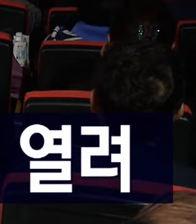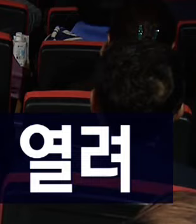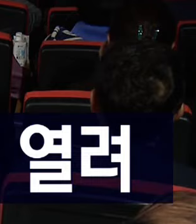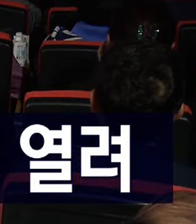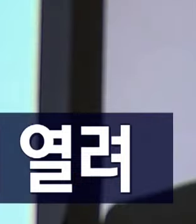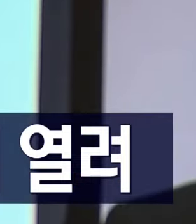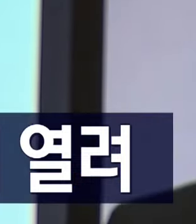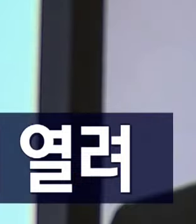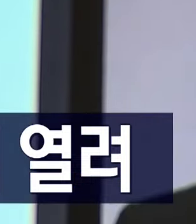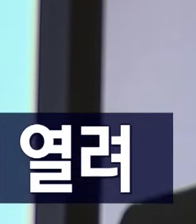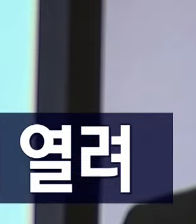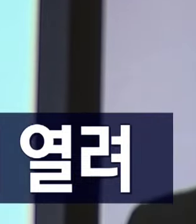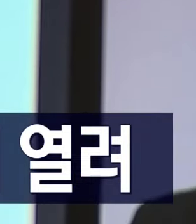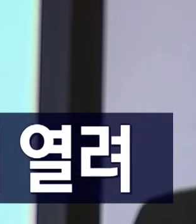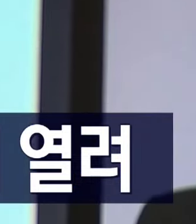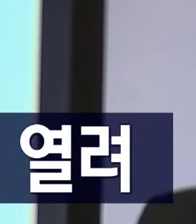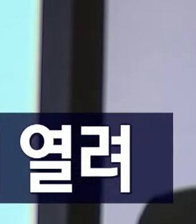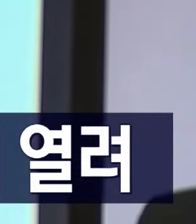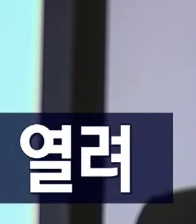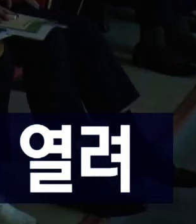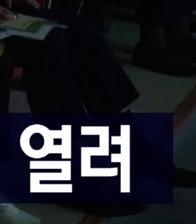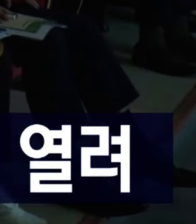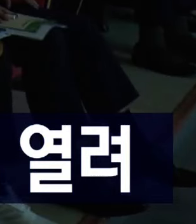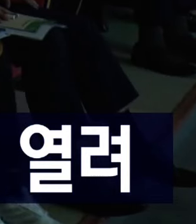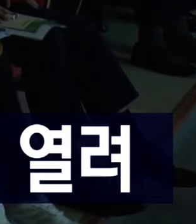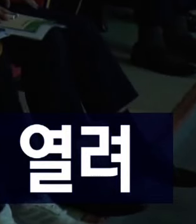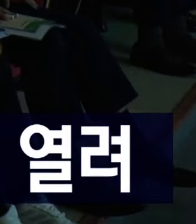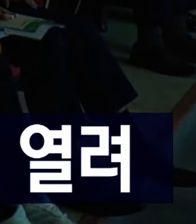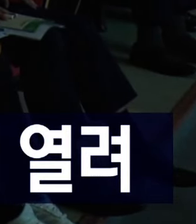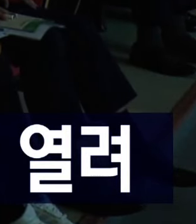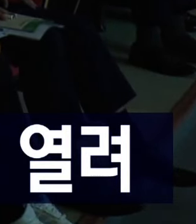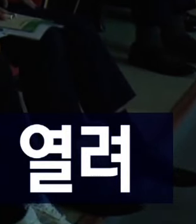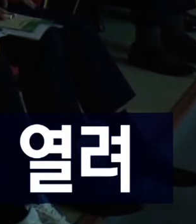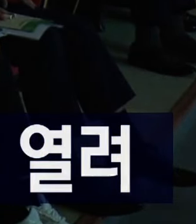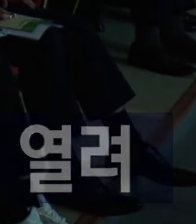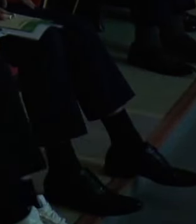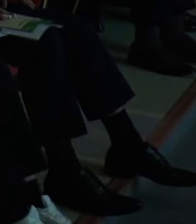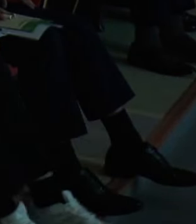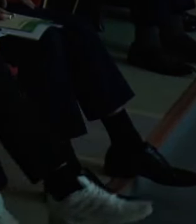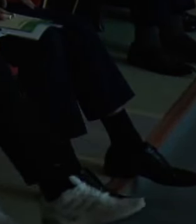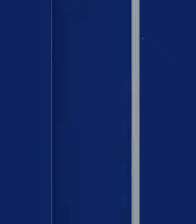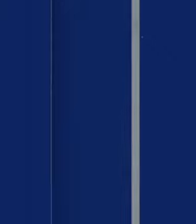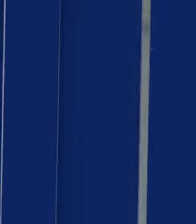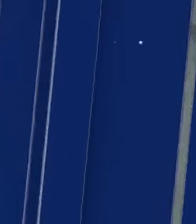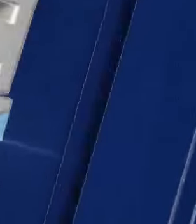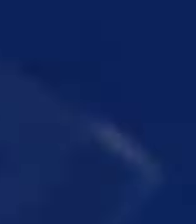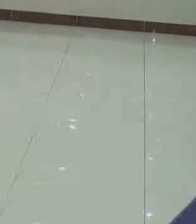전남교육의 정책 방향과 과제에 대해 교육가족이 묻고 교육감이 직접 답하는 토론회가 열렸습니다.